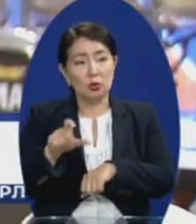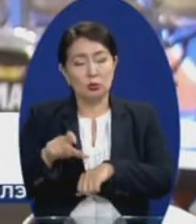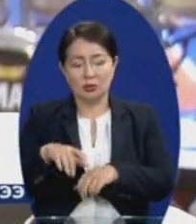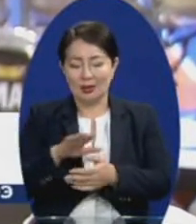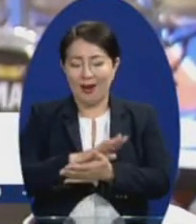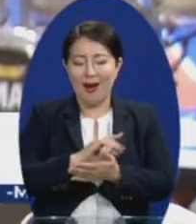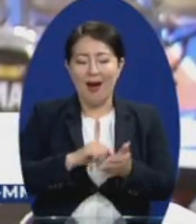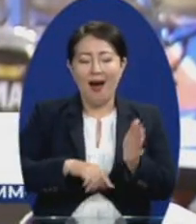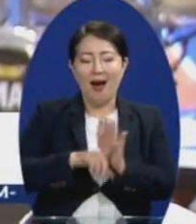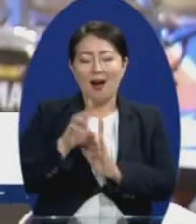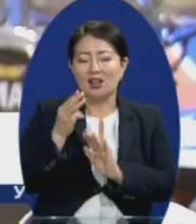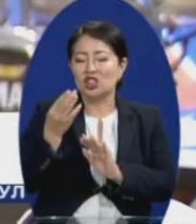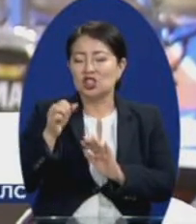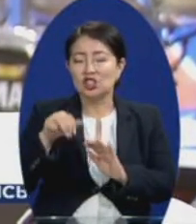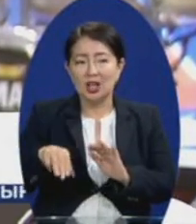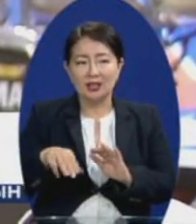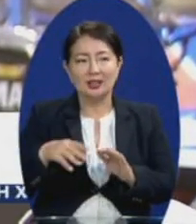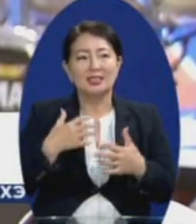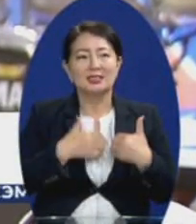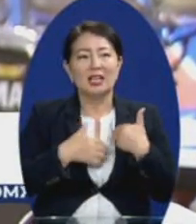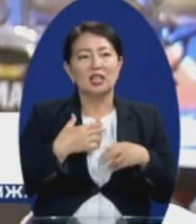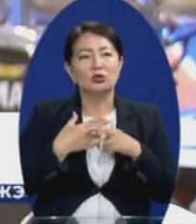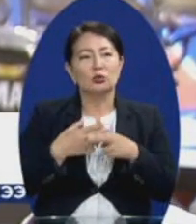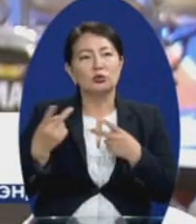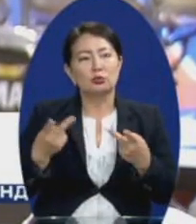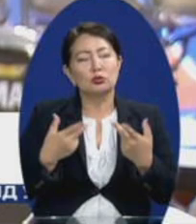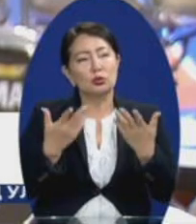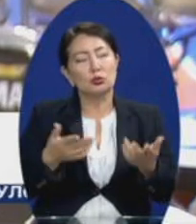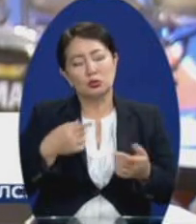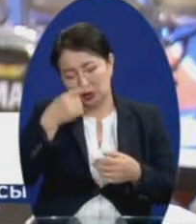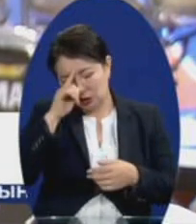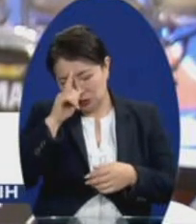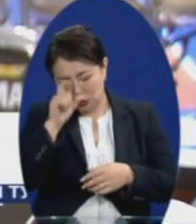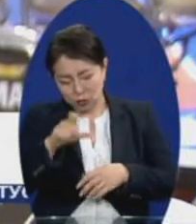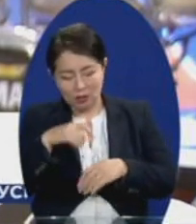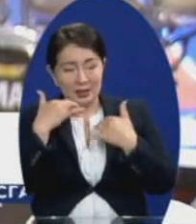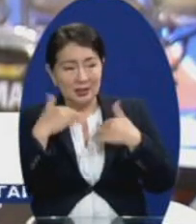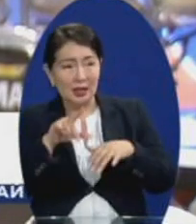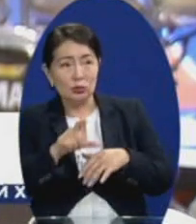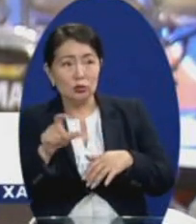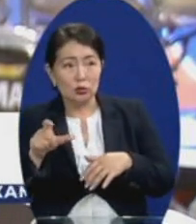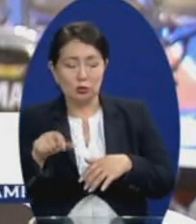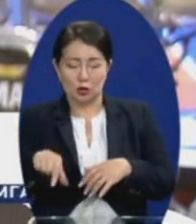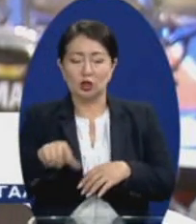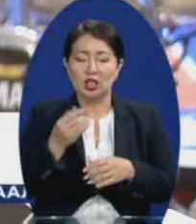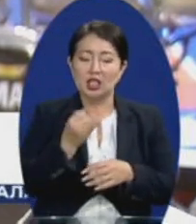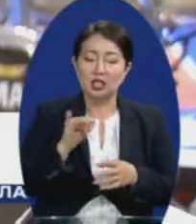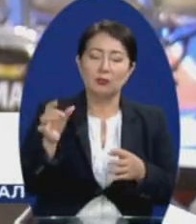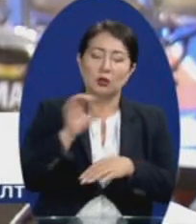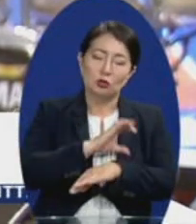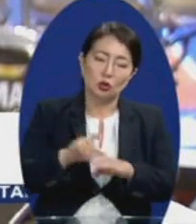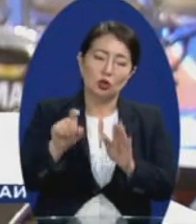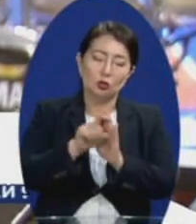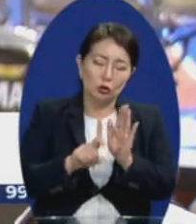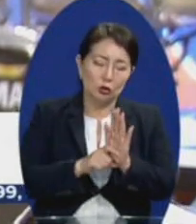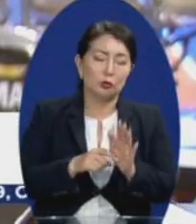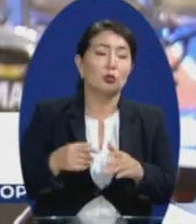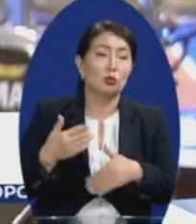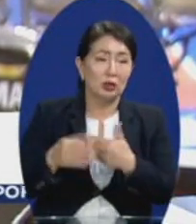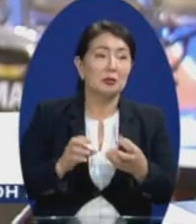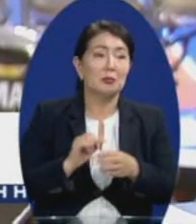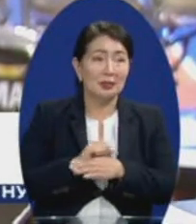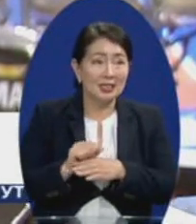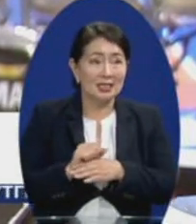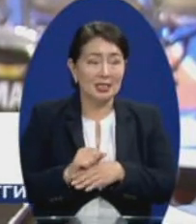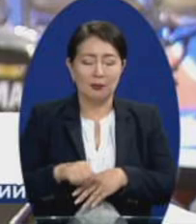болон яаралтай тусламжийн үйлчлэгээ үзүүл эмч зааварлагчийг мөн одоо энэ сургалт хөтөлбөрийн хүрээнд одоо бэлдсэн